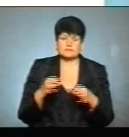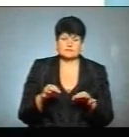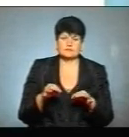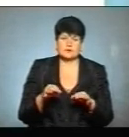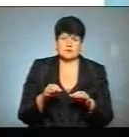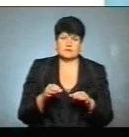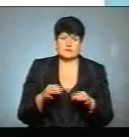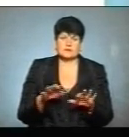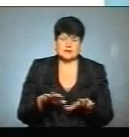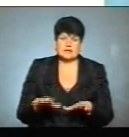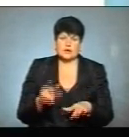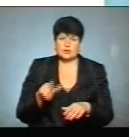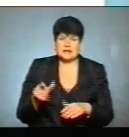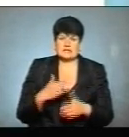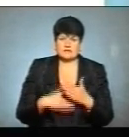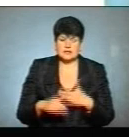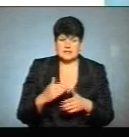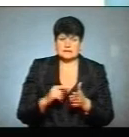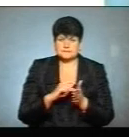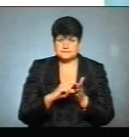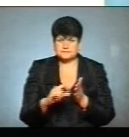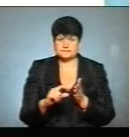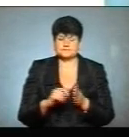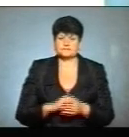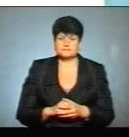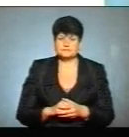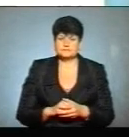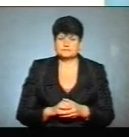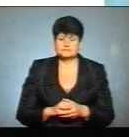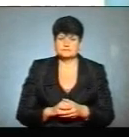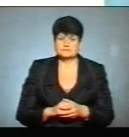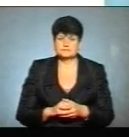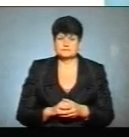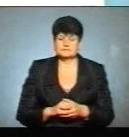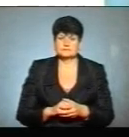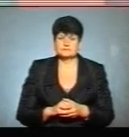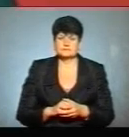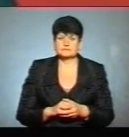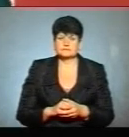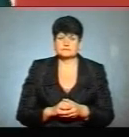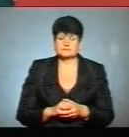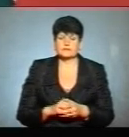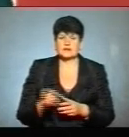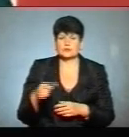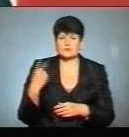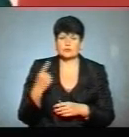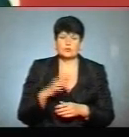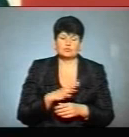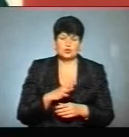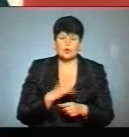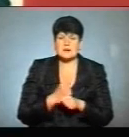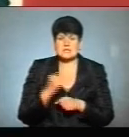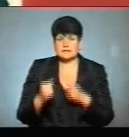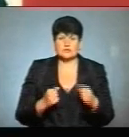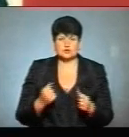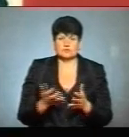для осіб з інвалідністю. Так і зазначається вакансії, що це іменно для такої категорії. На Тернопільщині було